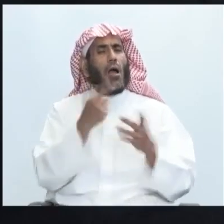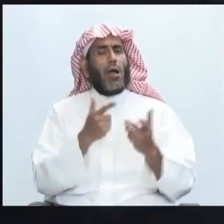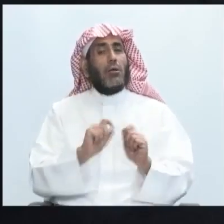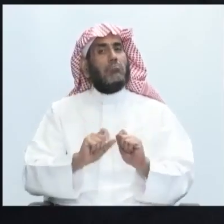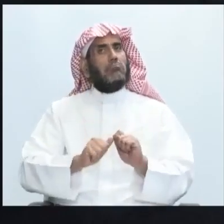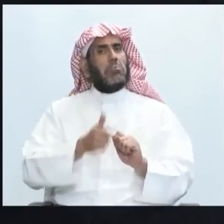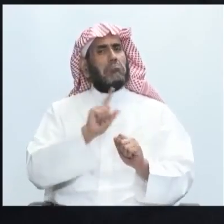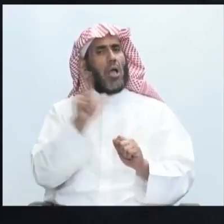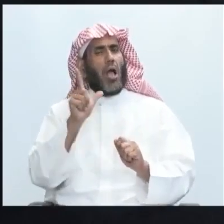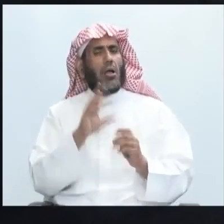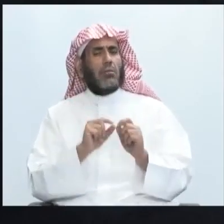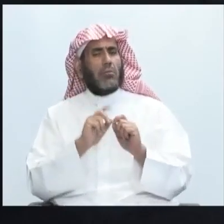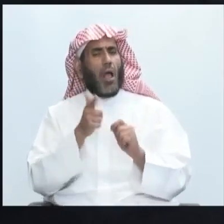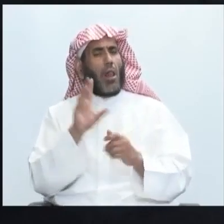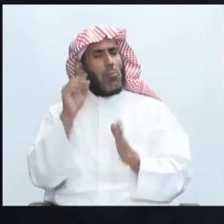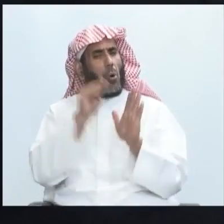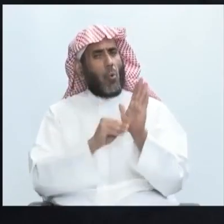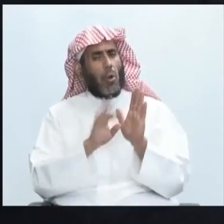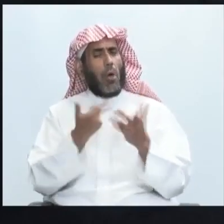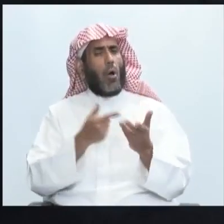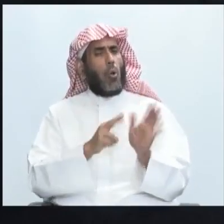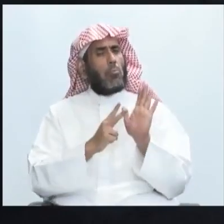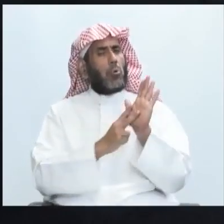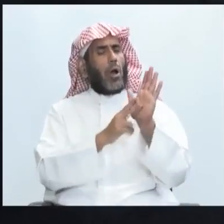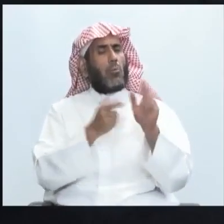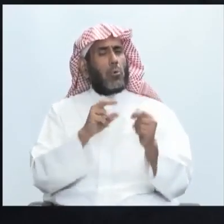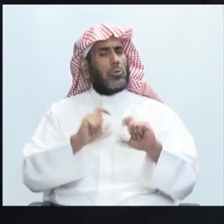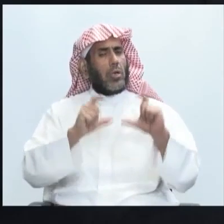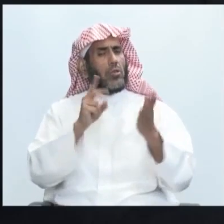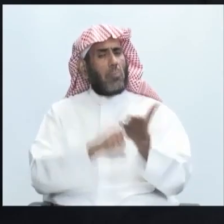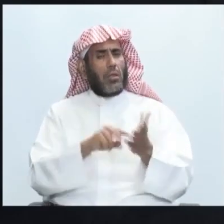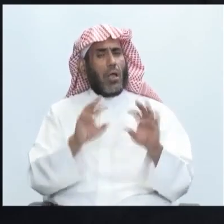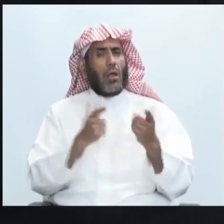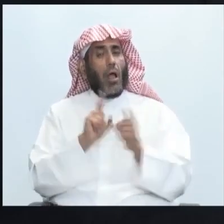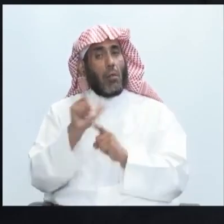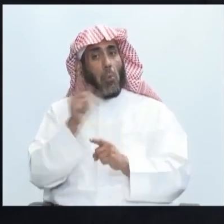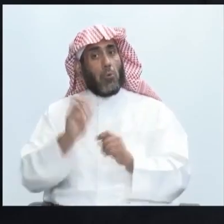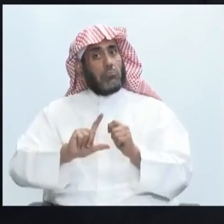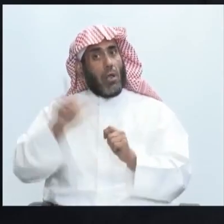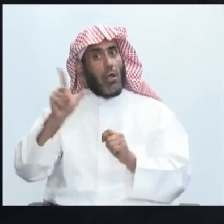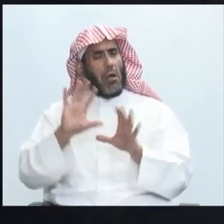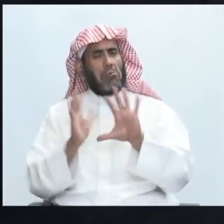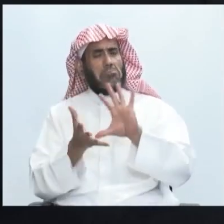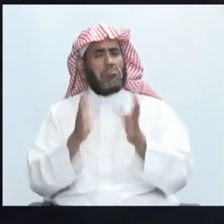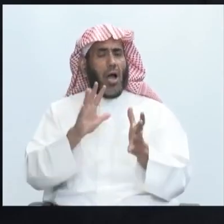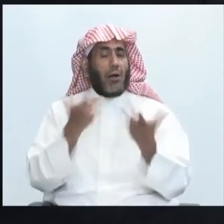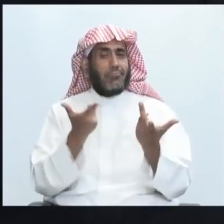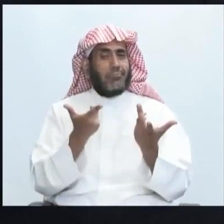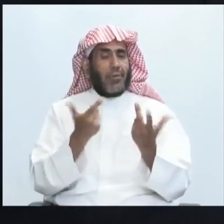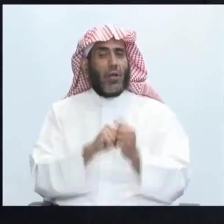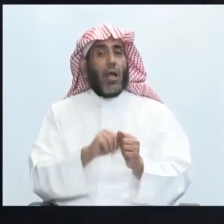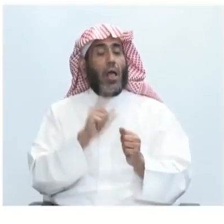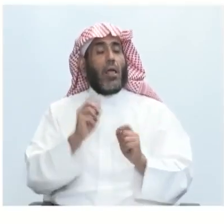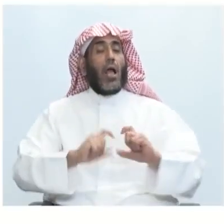صحه المقوله تاتي ببراهين ما البرهان وما هو الدليل البرهان اثبات ان تثبت ان هذه المقوله صحيحه او ليست او ليست صحيحه وايضا